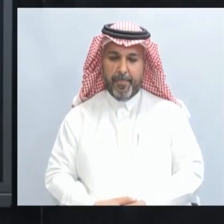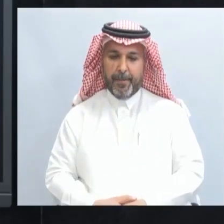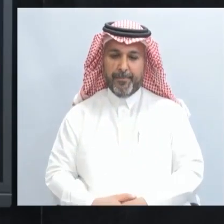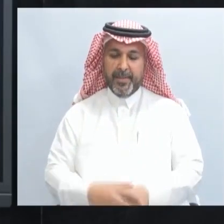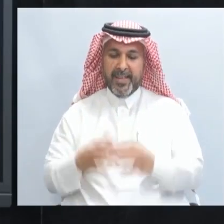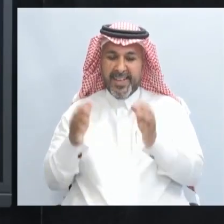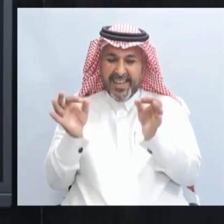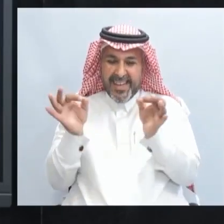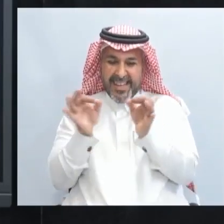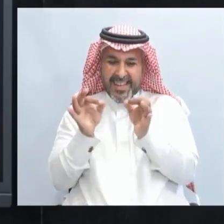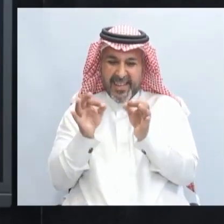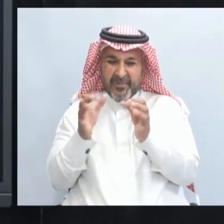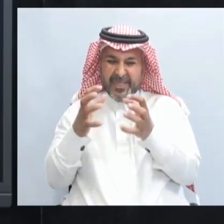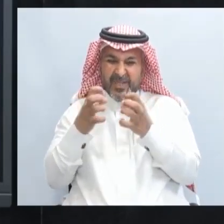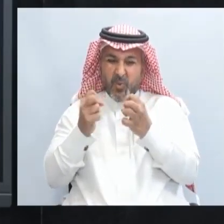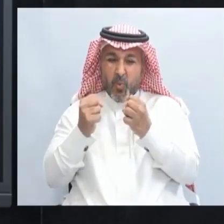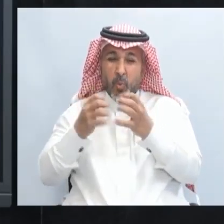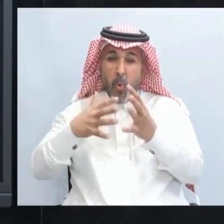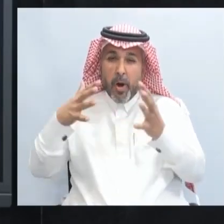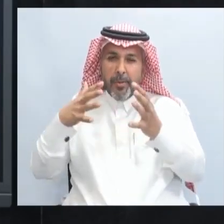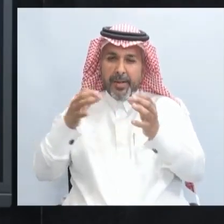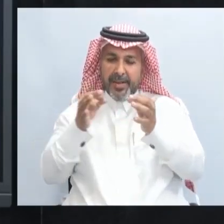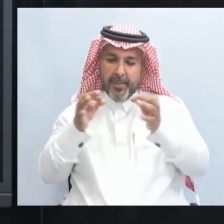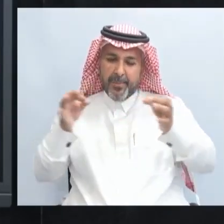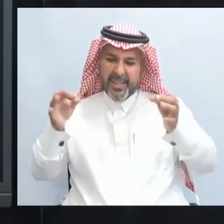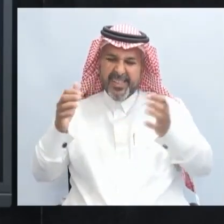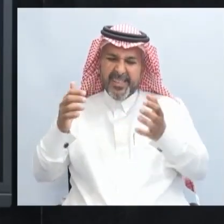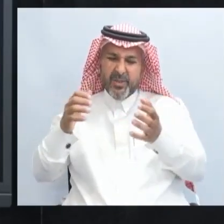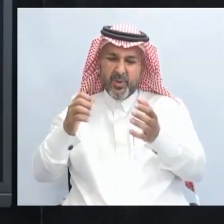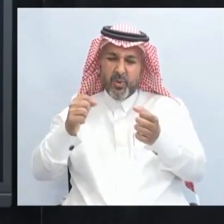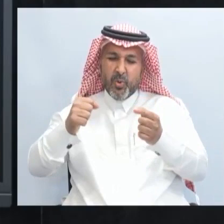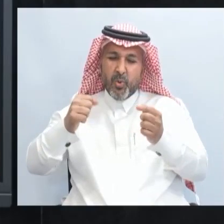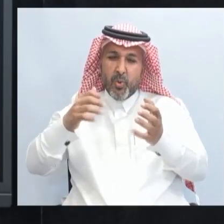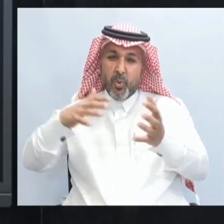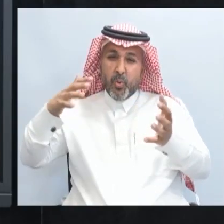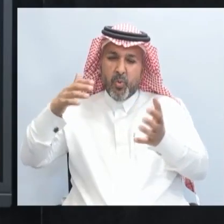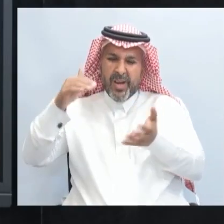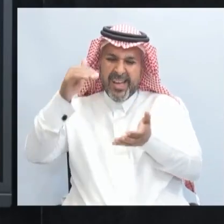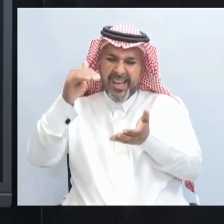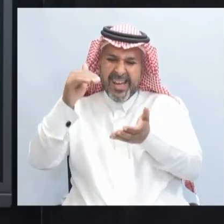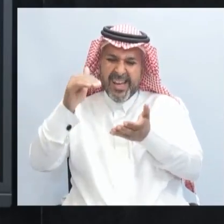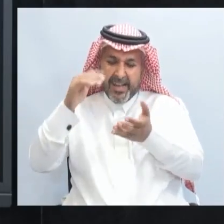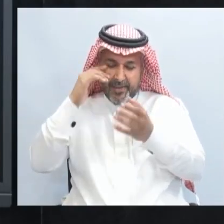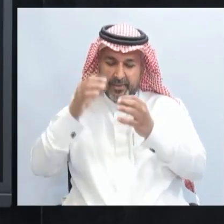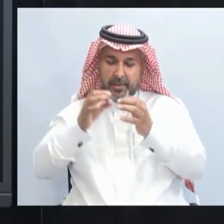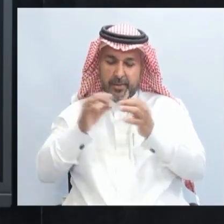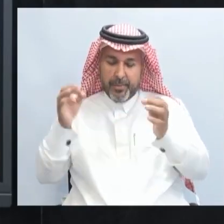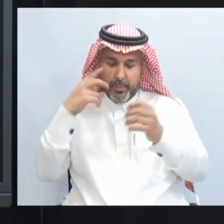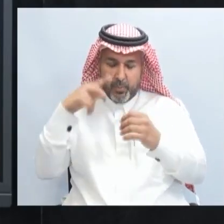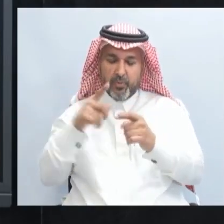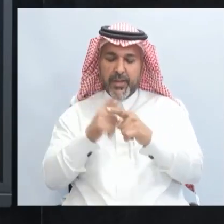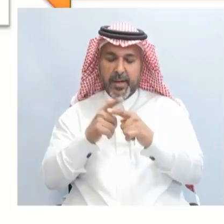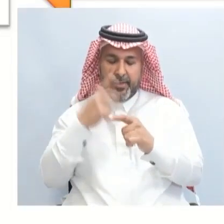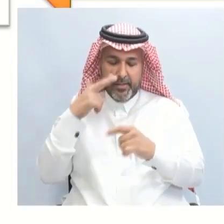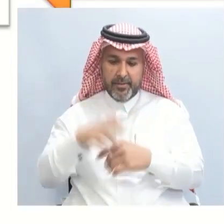كانت المسافه قريبه كانت القوه ماذا اكبر فاستنتج من خلال هذه العلاقه التي سنبر الان ماذا بطريقه رياضيه تامل